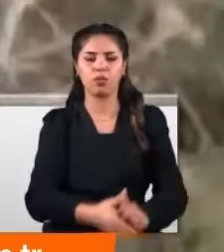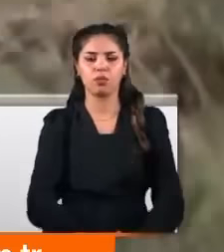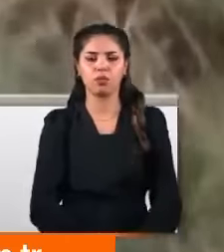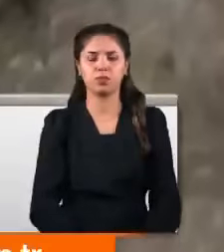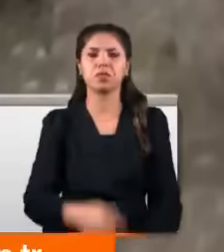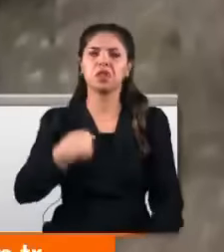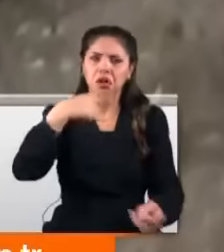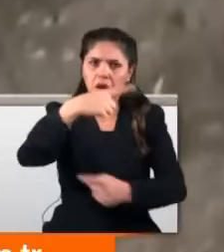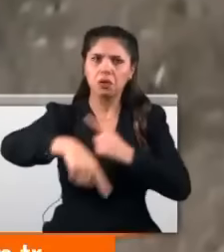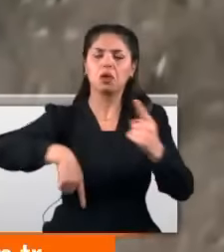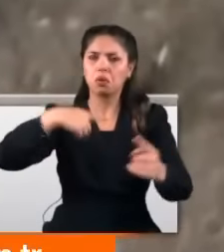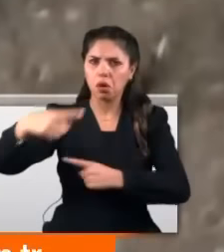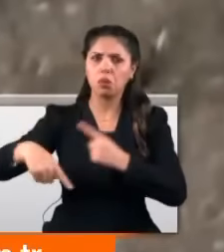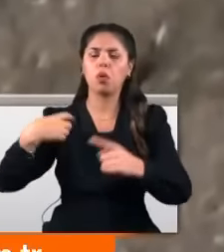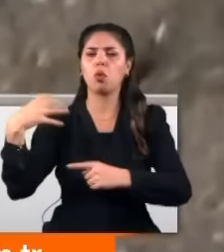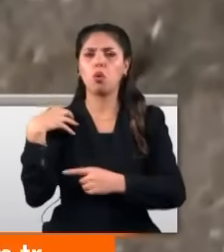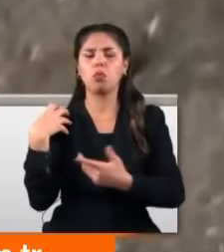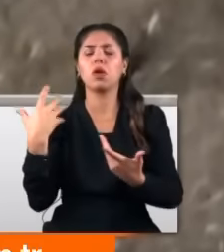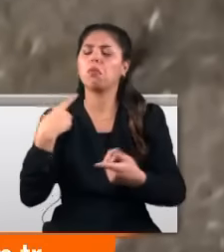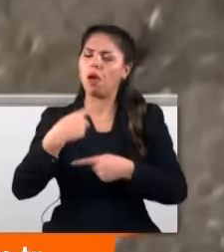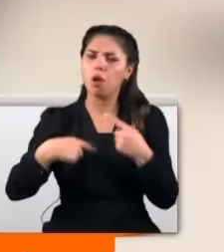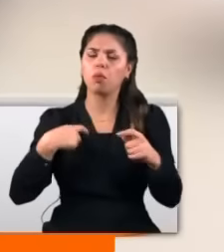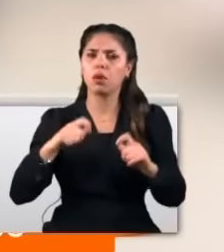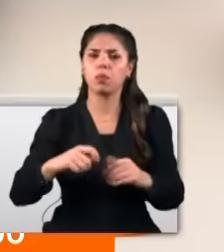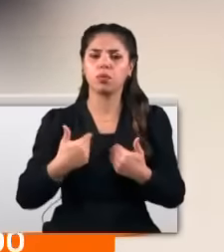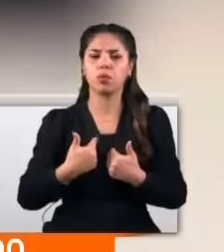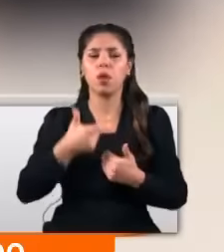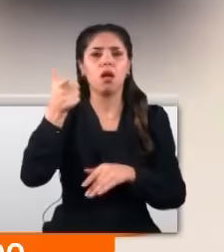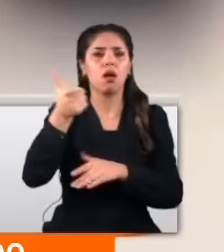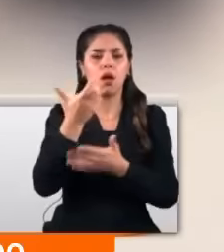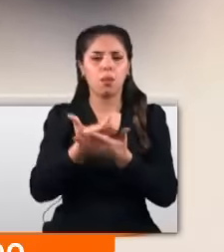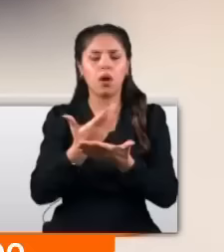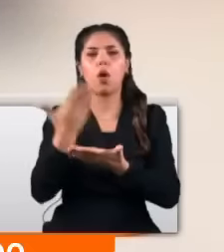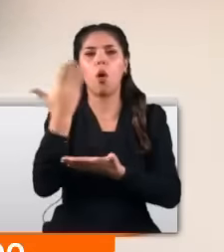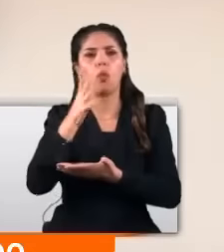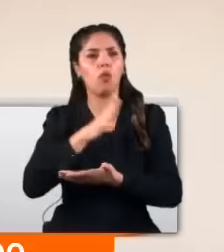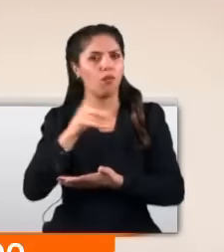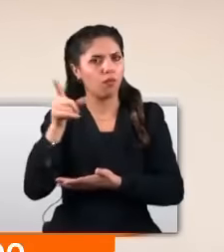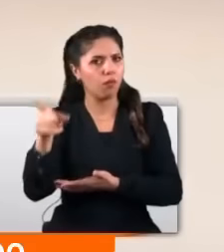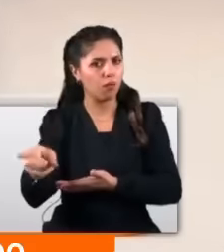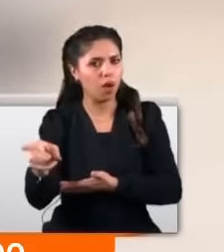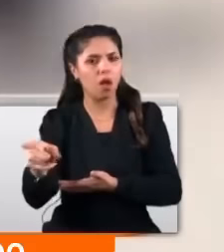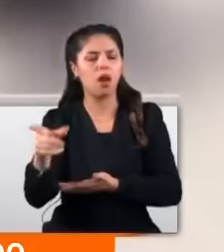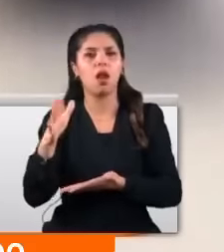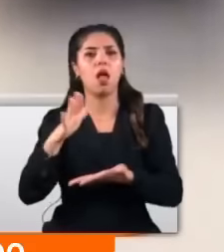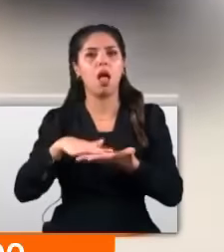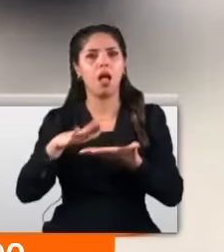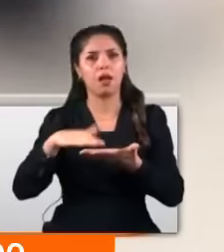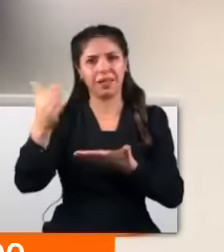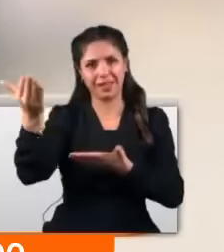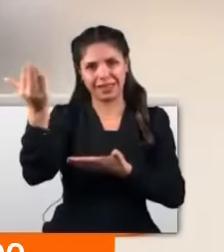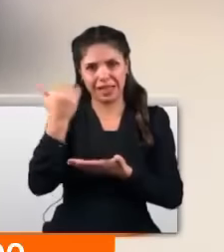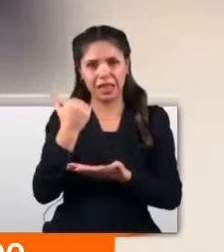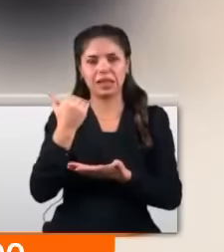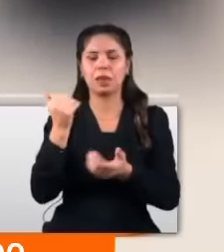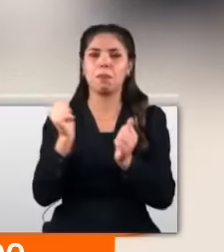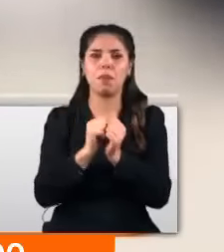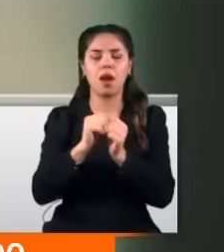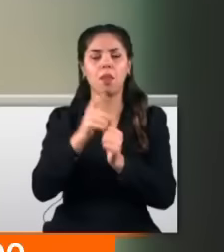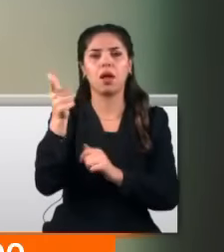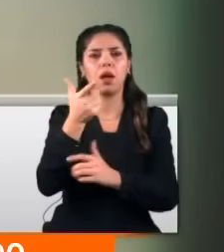Durmuyoruz, arıyoruz komutanım. Hadi. Kamera okulun var. Okulun var arkadaşlar, bir gelsin. Beraber